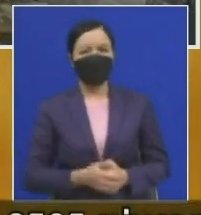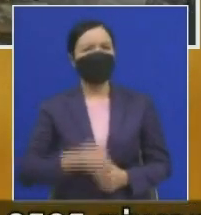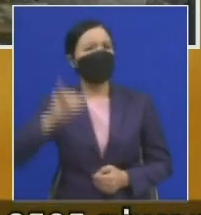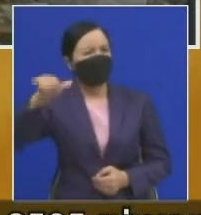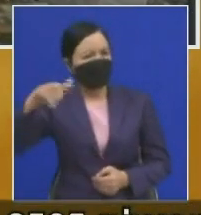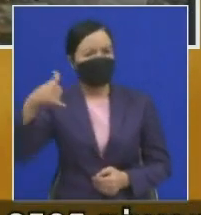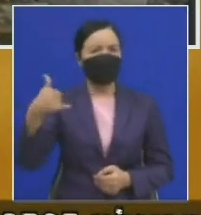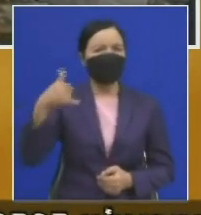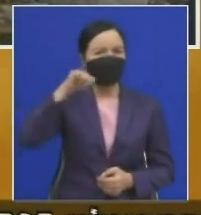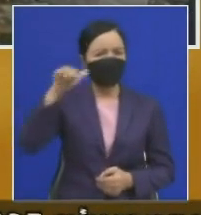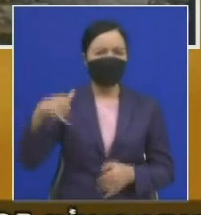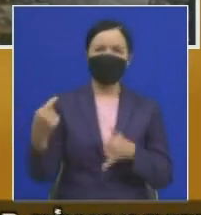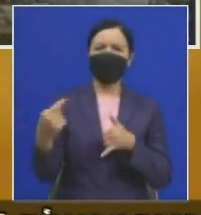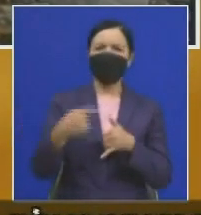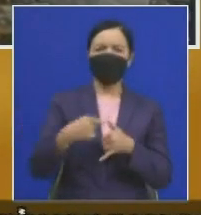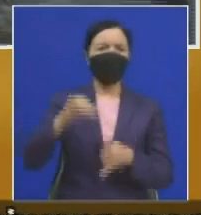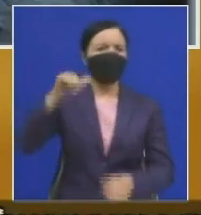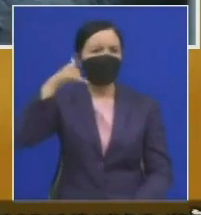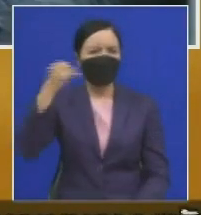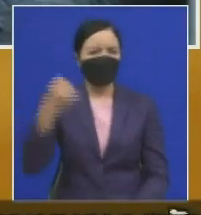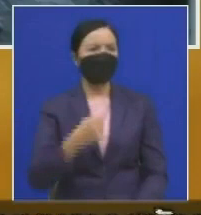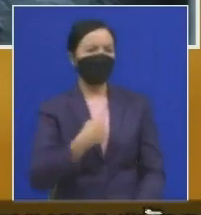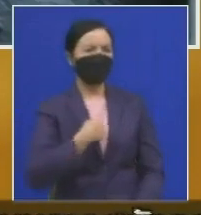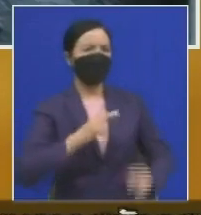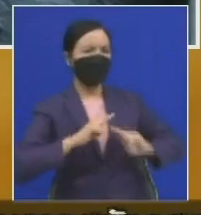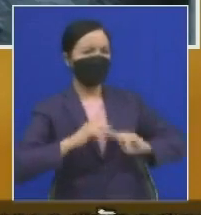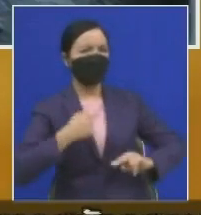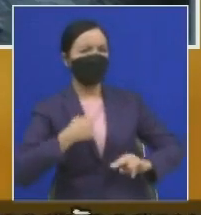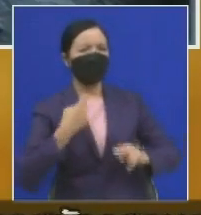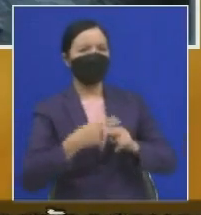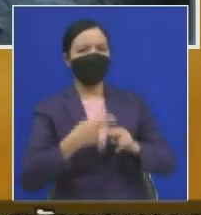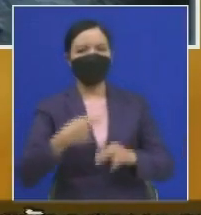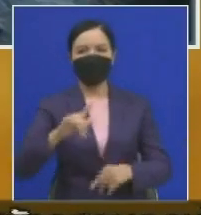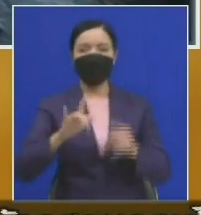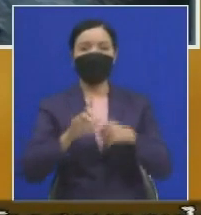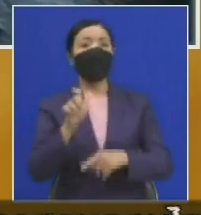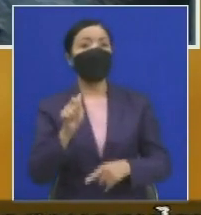์เข้ามาที่เจาหน้ที่ บอกว่าตัวเองเ ชื่อวนไป้อม